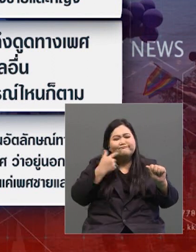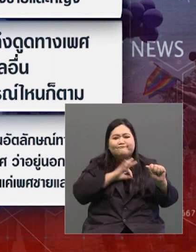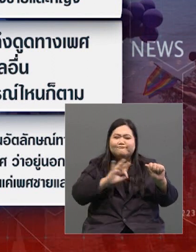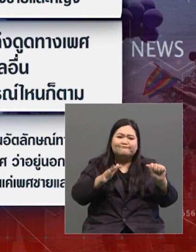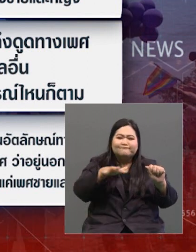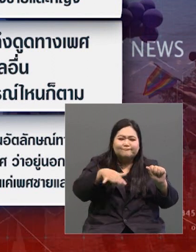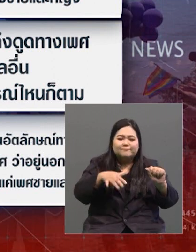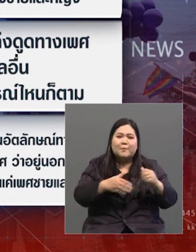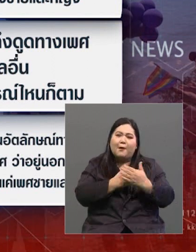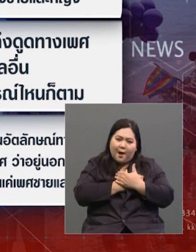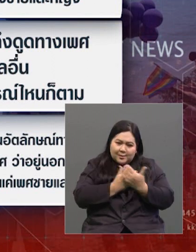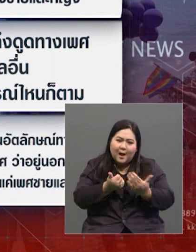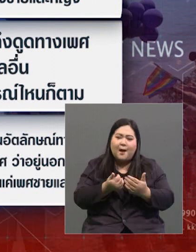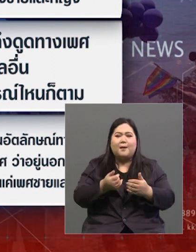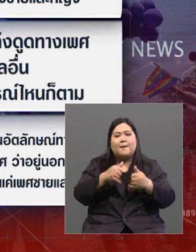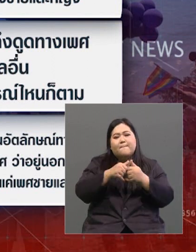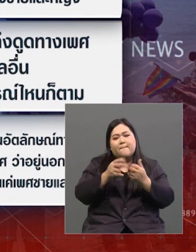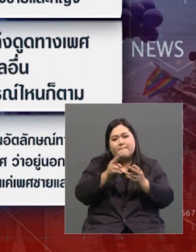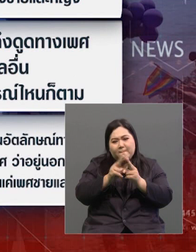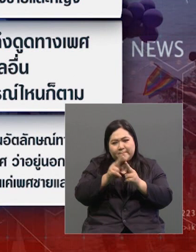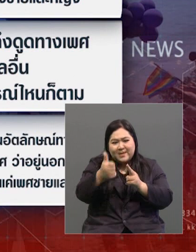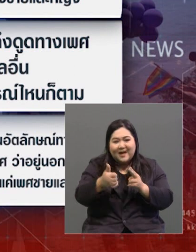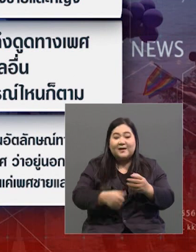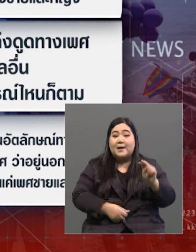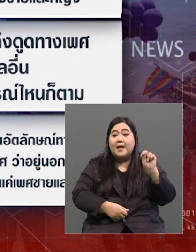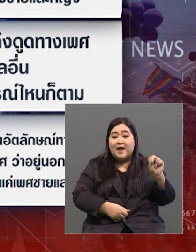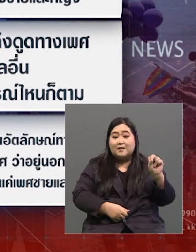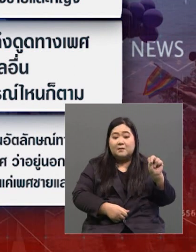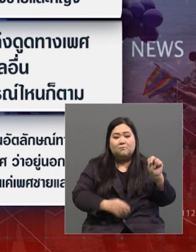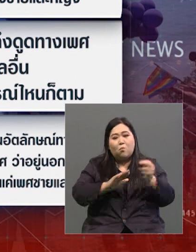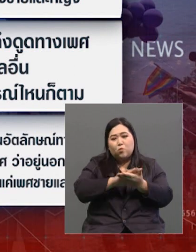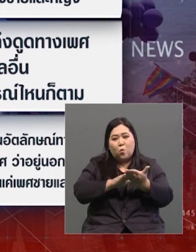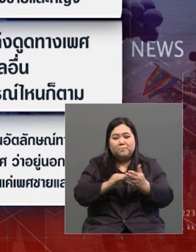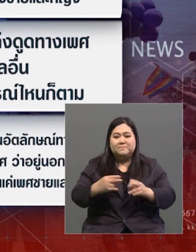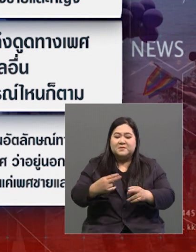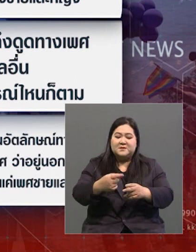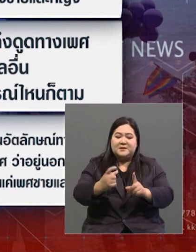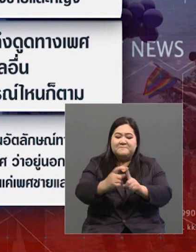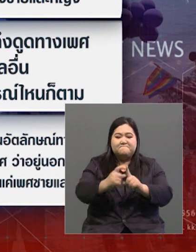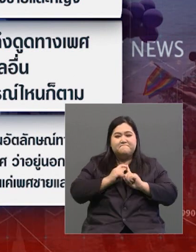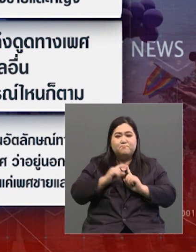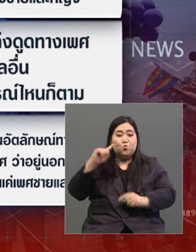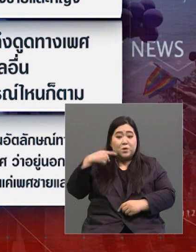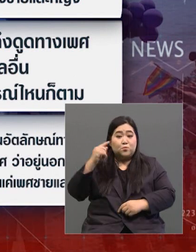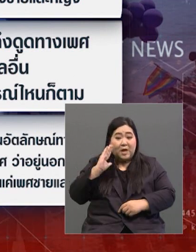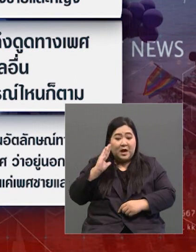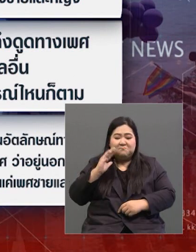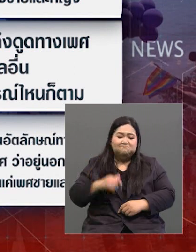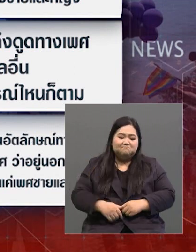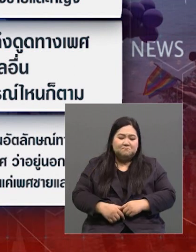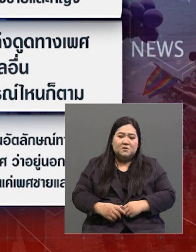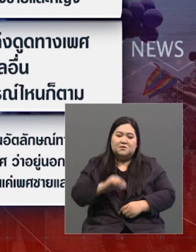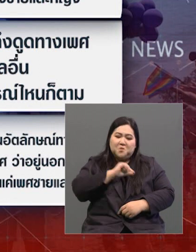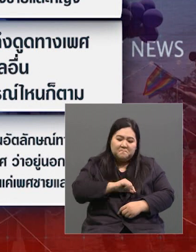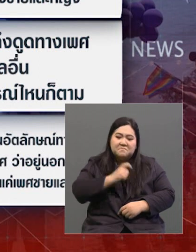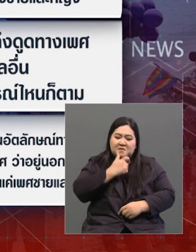ตัว Nเพิ่มขึ้นมานะคะก็เป็น non binaryค่ะผู้ที่ไม่ต้องการระบุเพศของตัวเองไม่จำกัดอยู่ที่เพศชาย